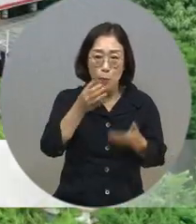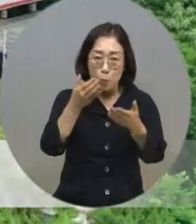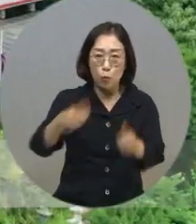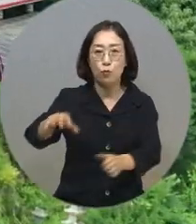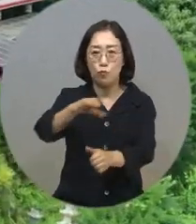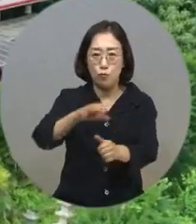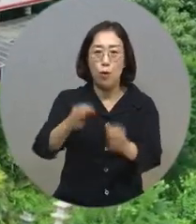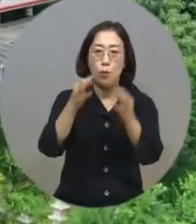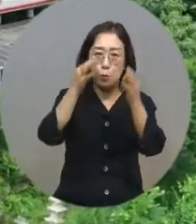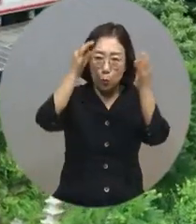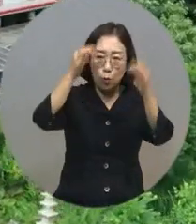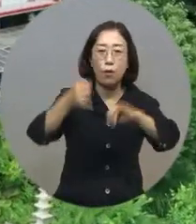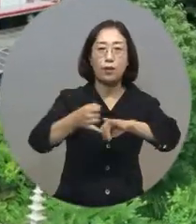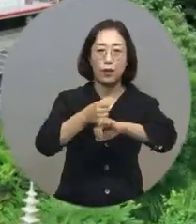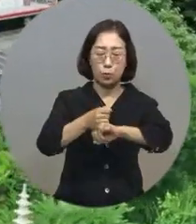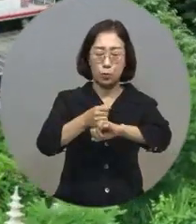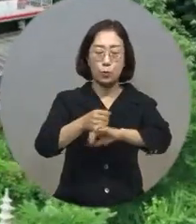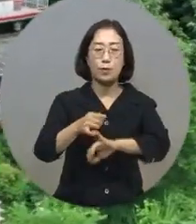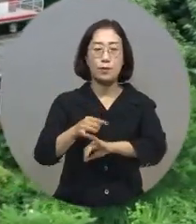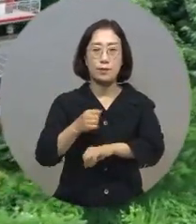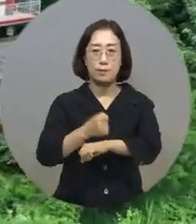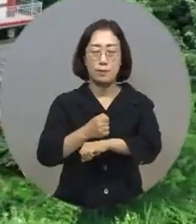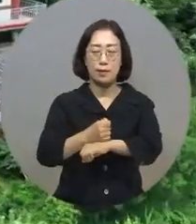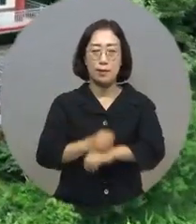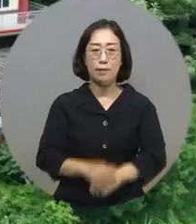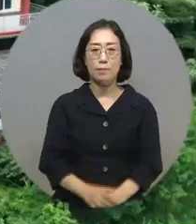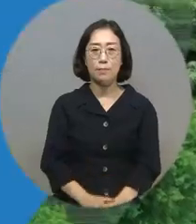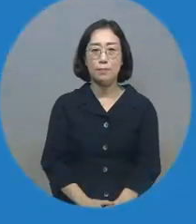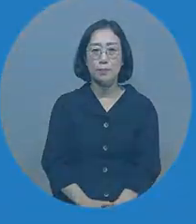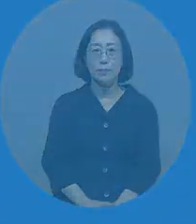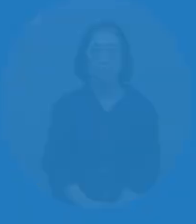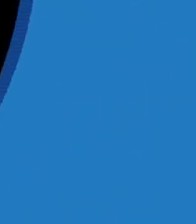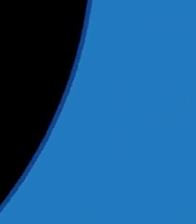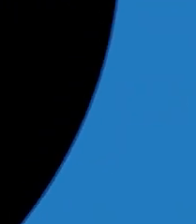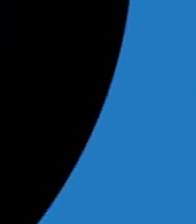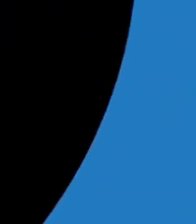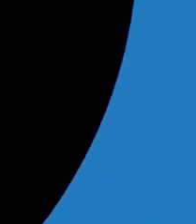밝혔습니다 복지 tv 뉴스 김재상 있니다